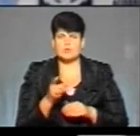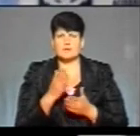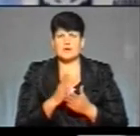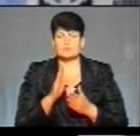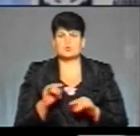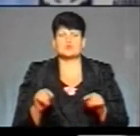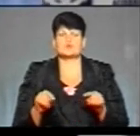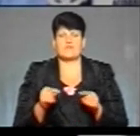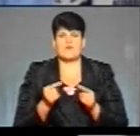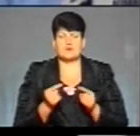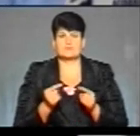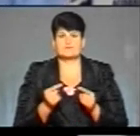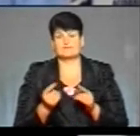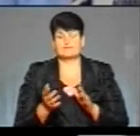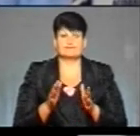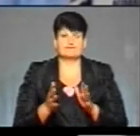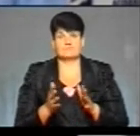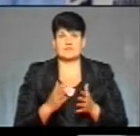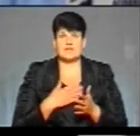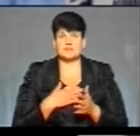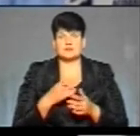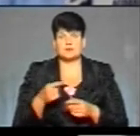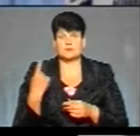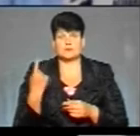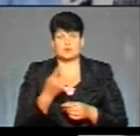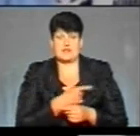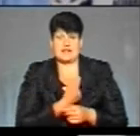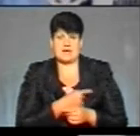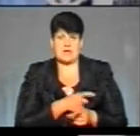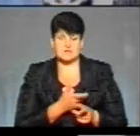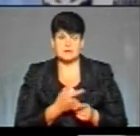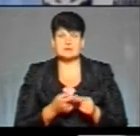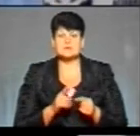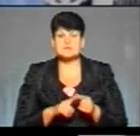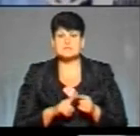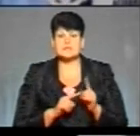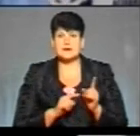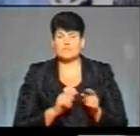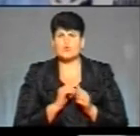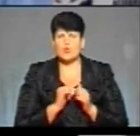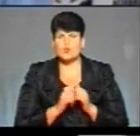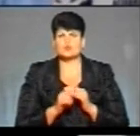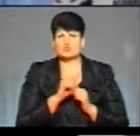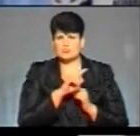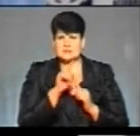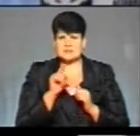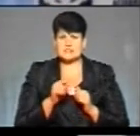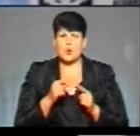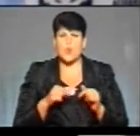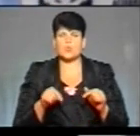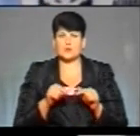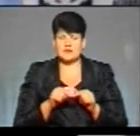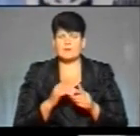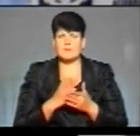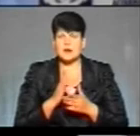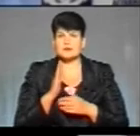створено а-ля нашої Тернопільської обласної лікарні. Тобто в кожному з цих округів, цих районів має